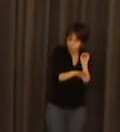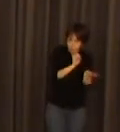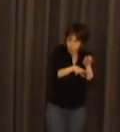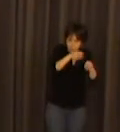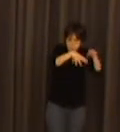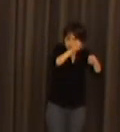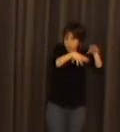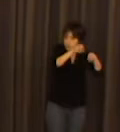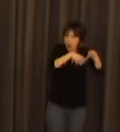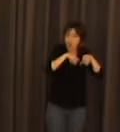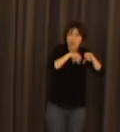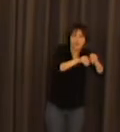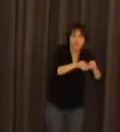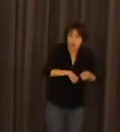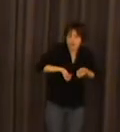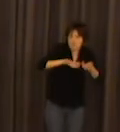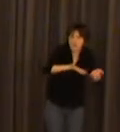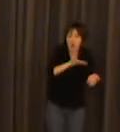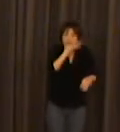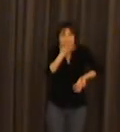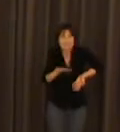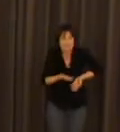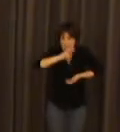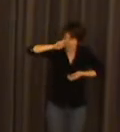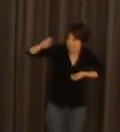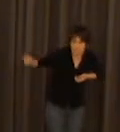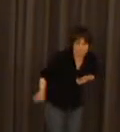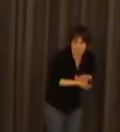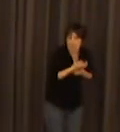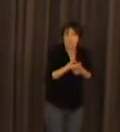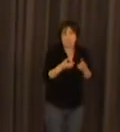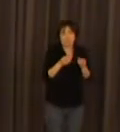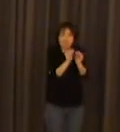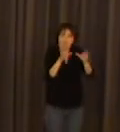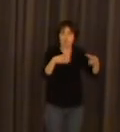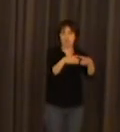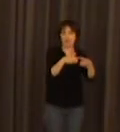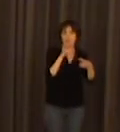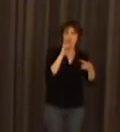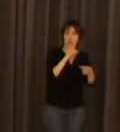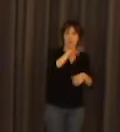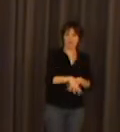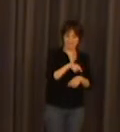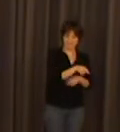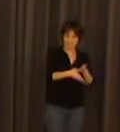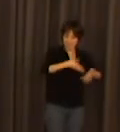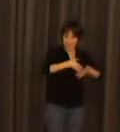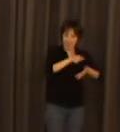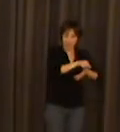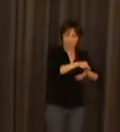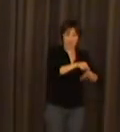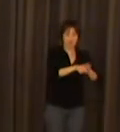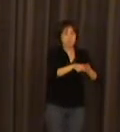recopilació d'usos i expressions diferents de la comunitat de llengua de signes, es pugui extreure una